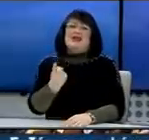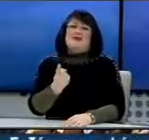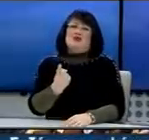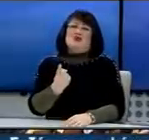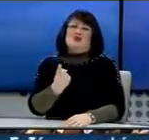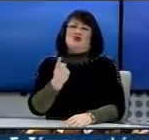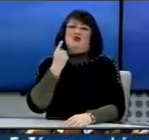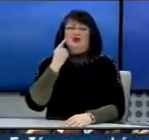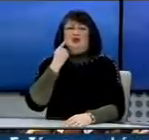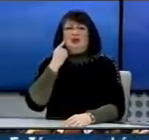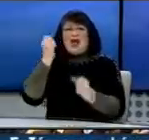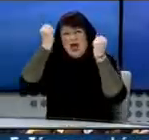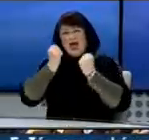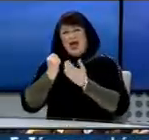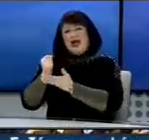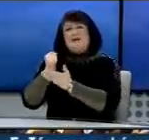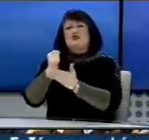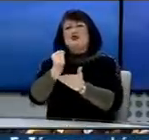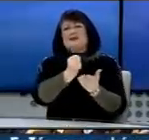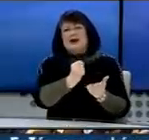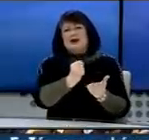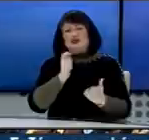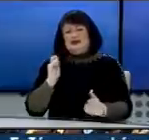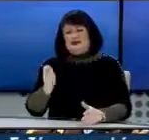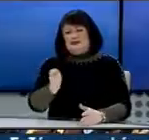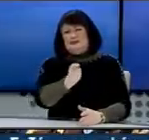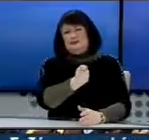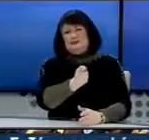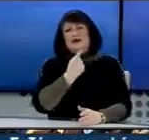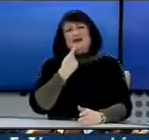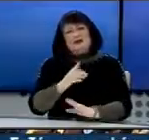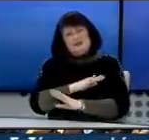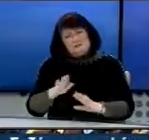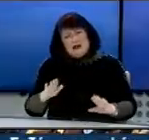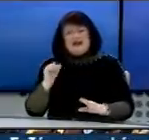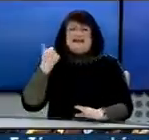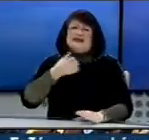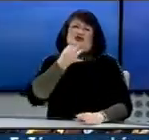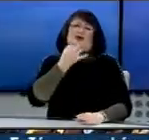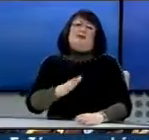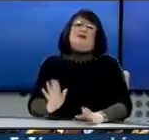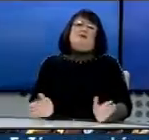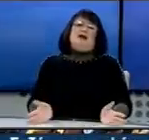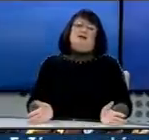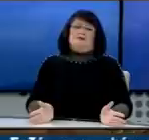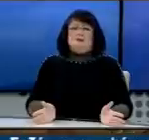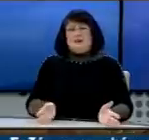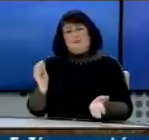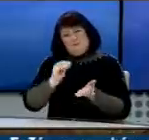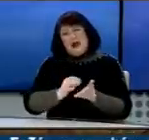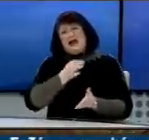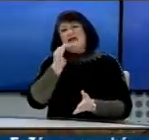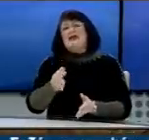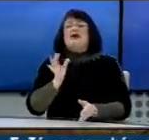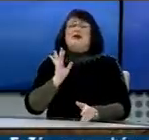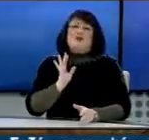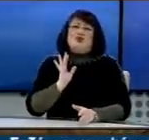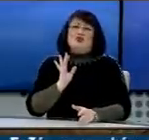να αποζημιωθούν όσοι εγκλωβίστηκαν. Νομίζω το θέμα αυτό το εξαντλήσαμε στη χθεσινή συζήτηση την οποία είχαμε. Και ούτε